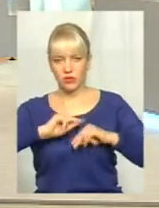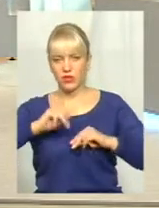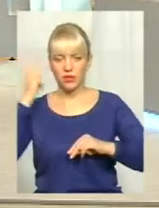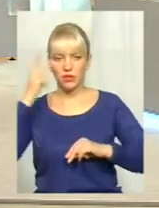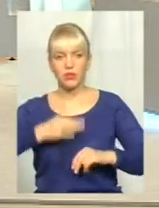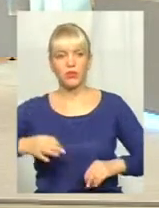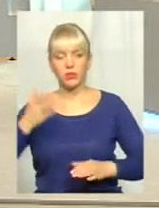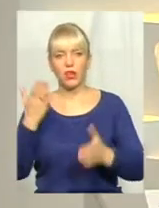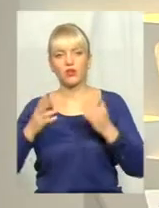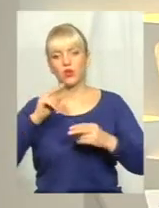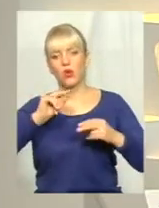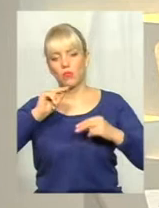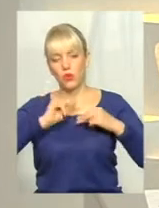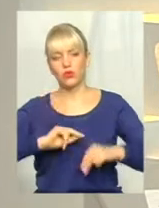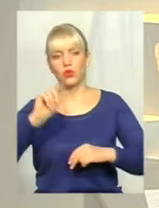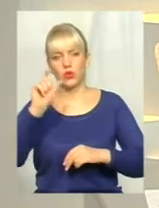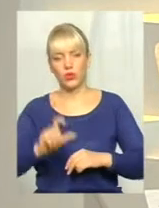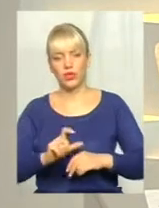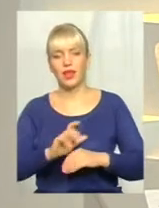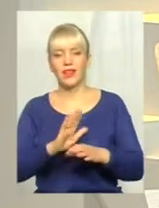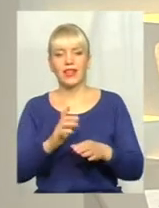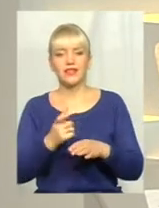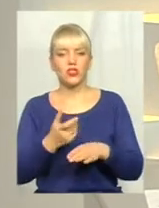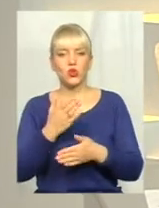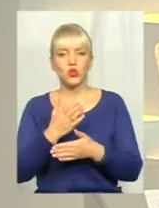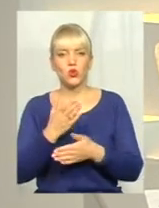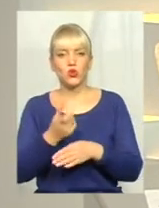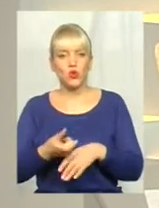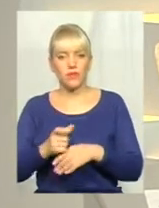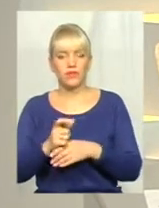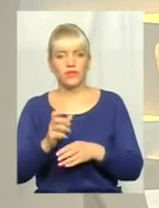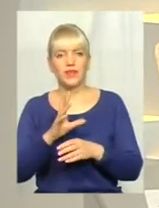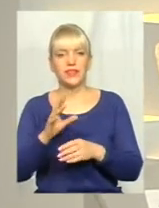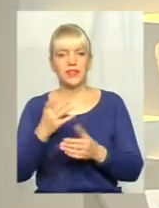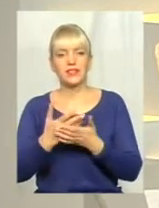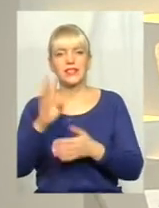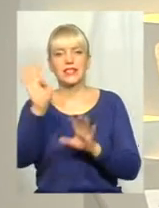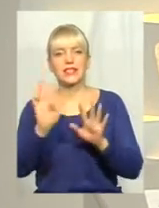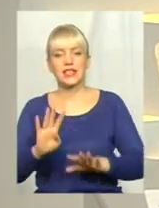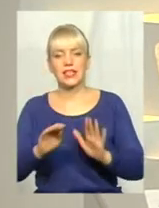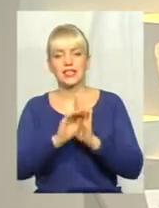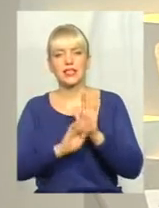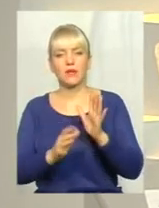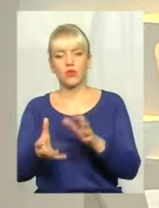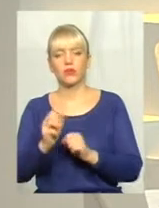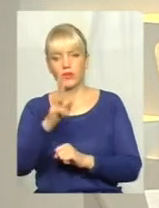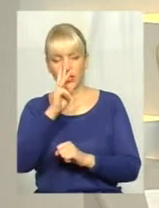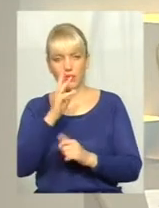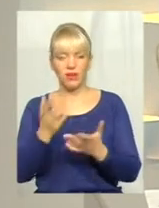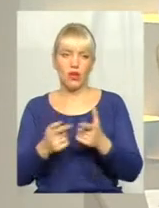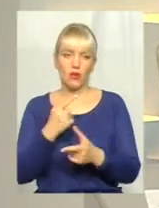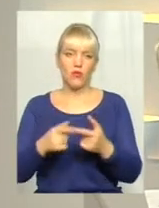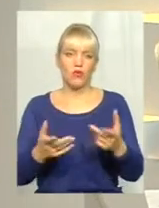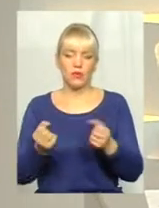якщо людина працює не зовсім легально, так, по сірій схемі отримує зарплату там, або отримує там